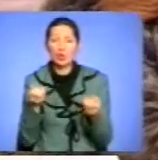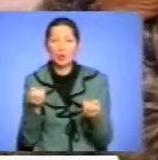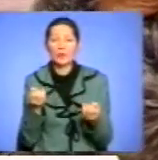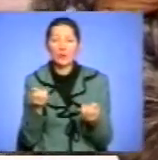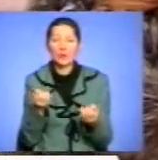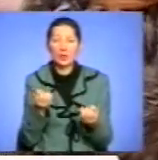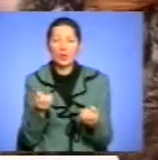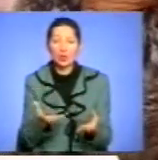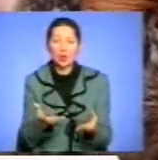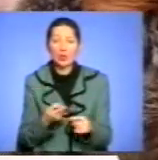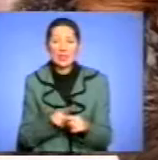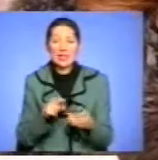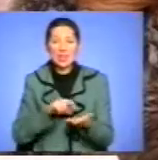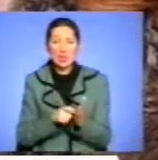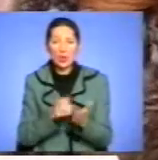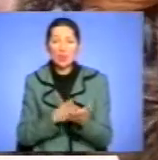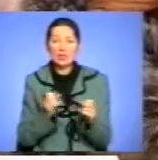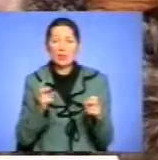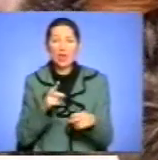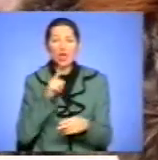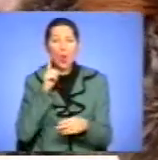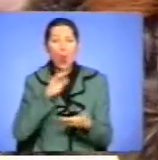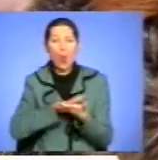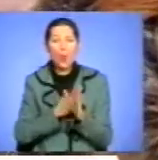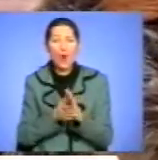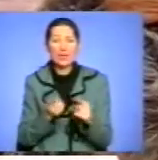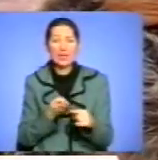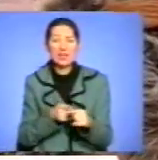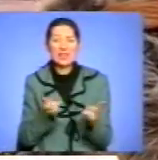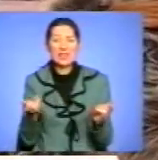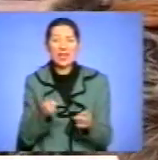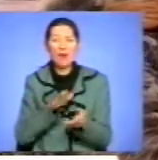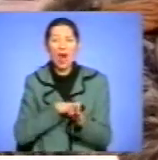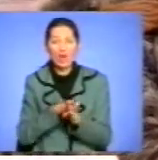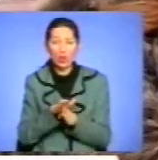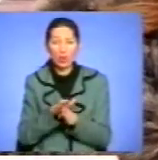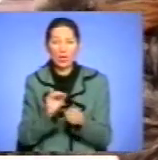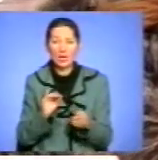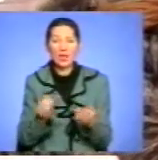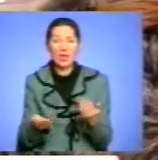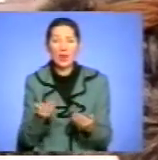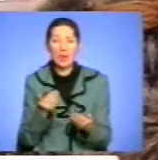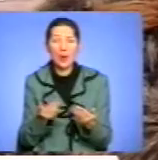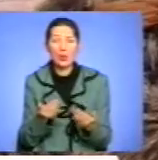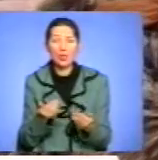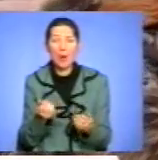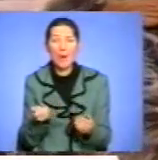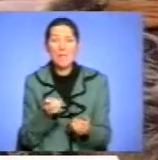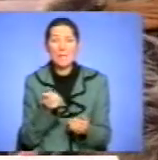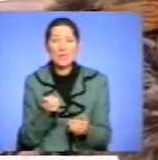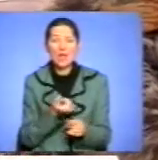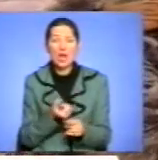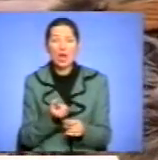є спеціальні умови, які потрібно виконати. І, мабуть, мала